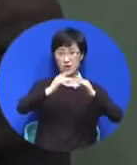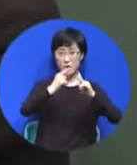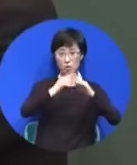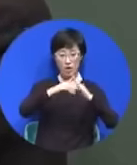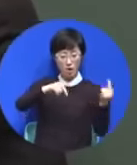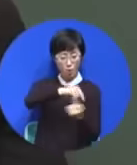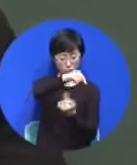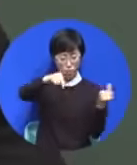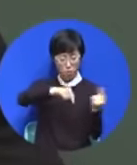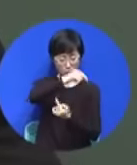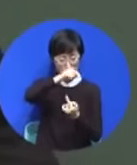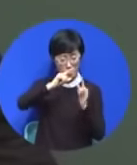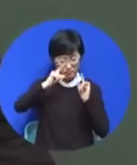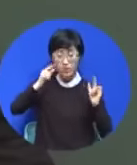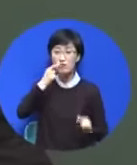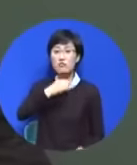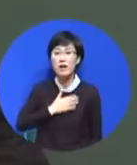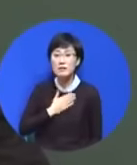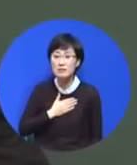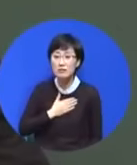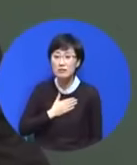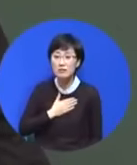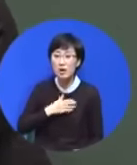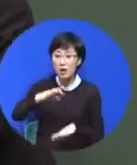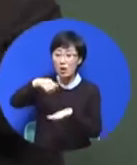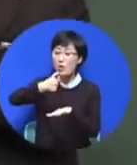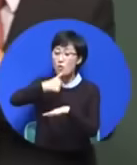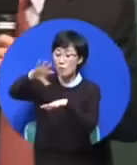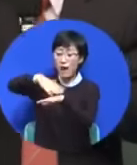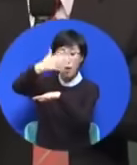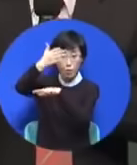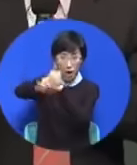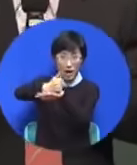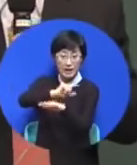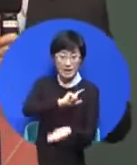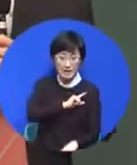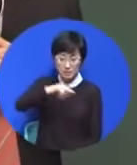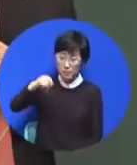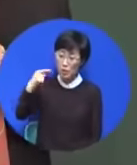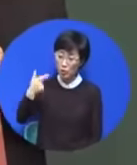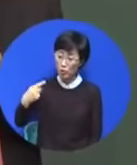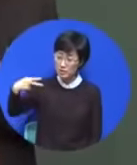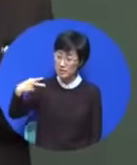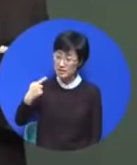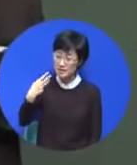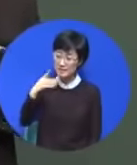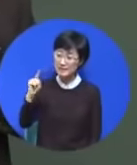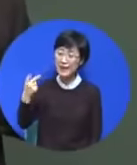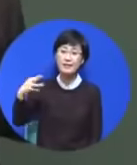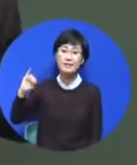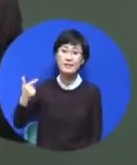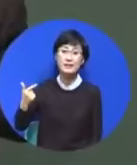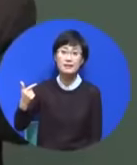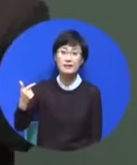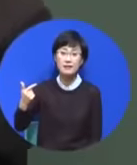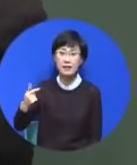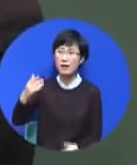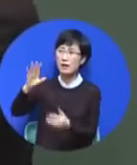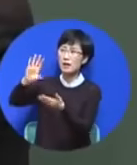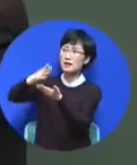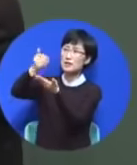알았어요 스틴 제가 그리스도를 주 했어요